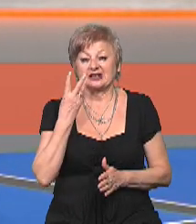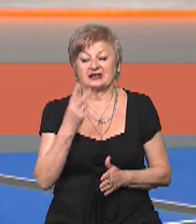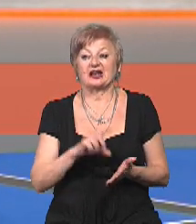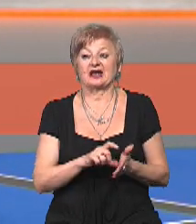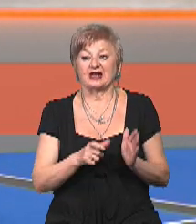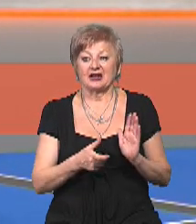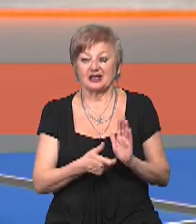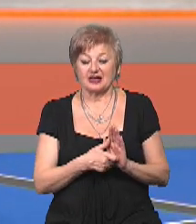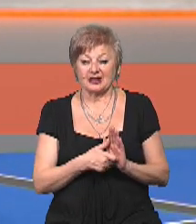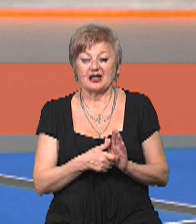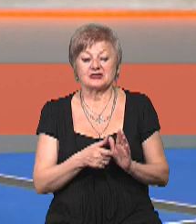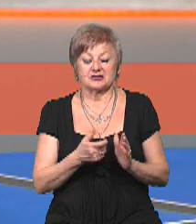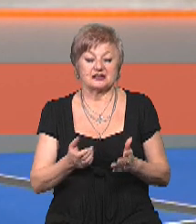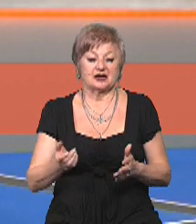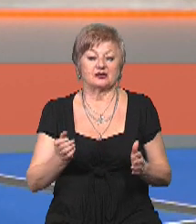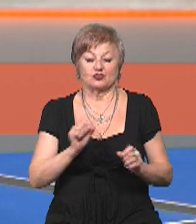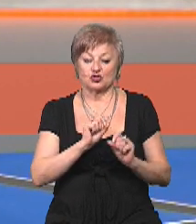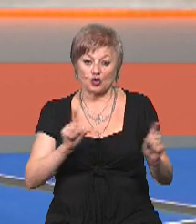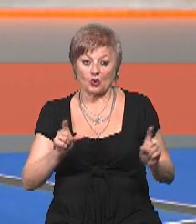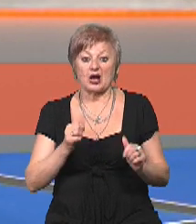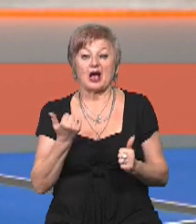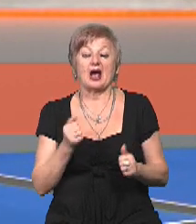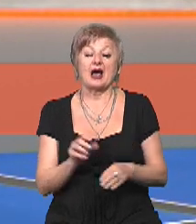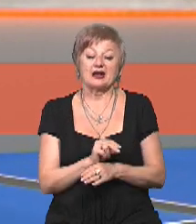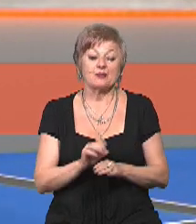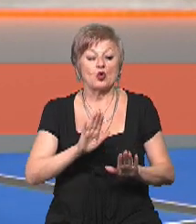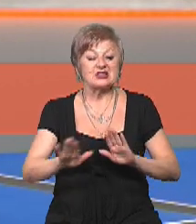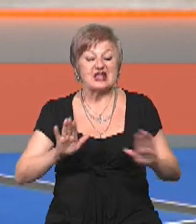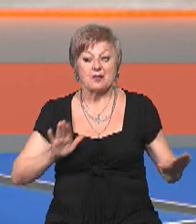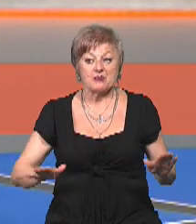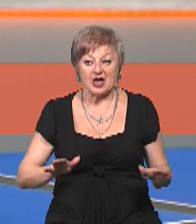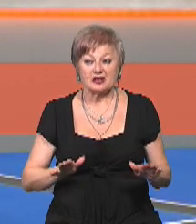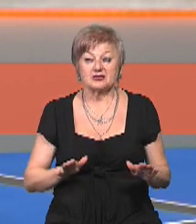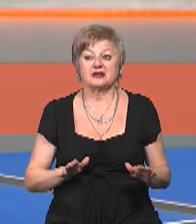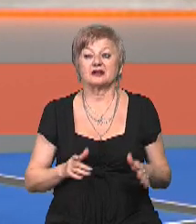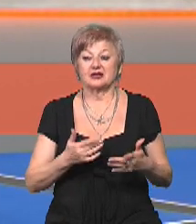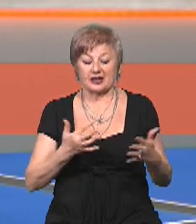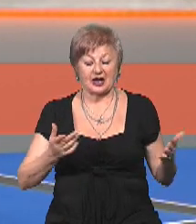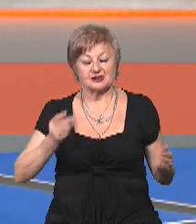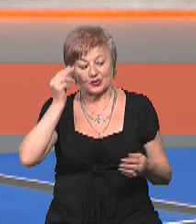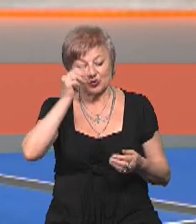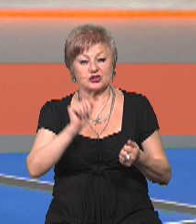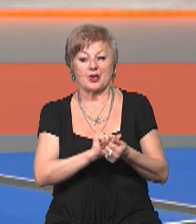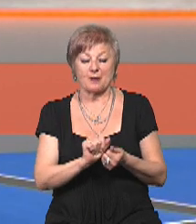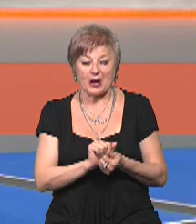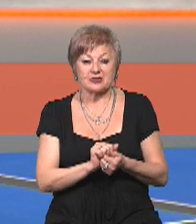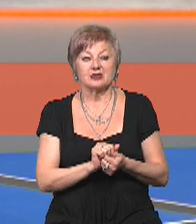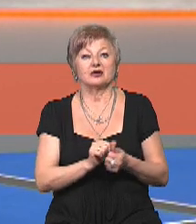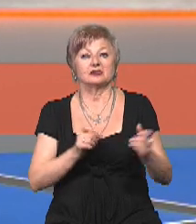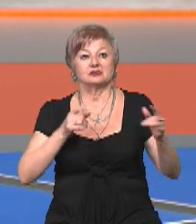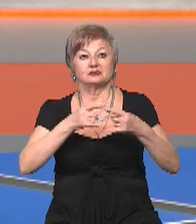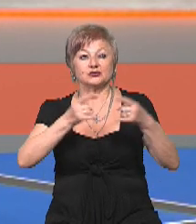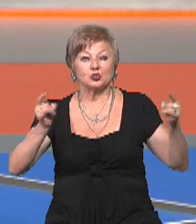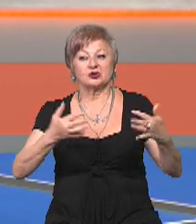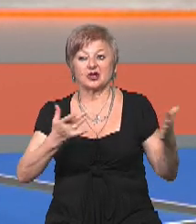класи набирає кожна школа, а ремонти та меблі, дидактичні матеріали та мультимедійне забезпечення є